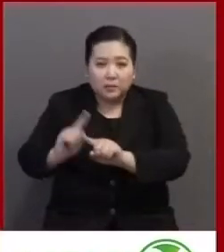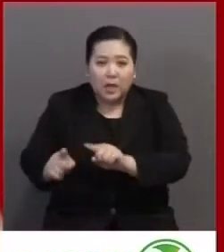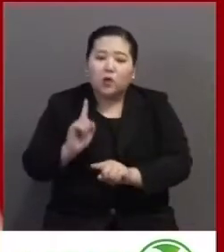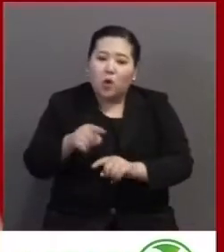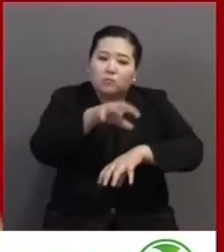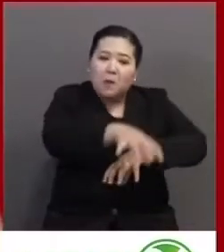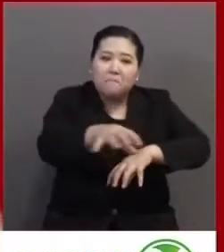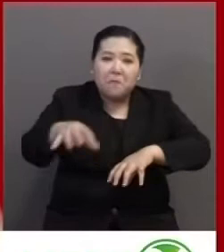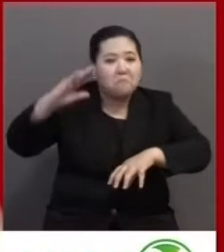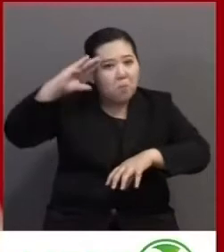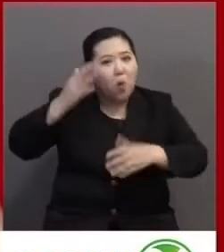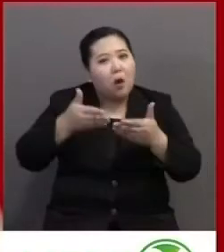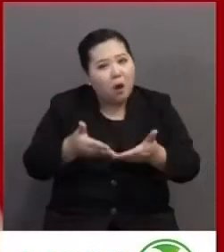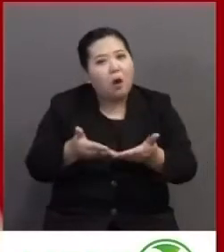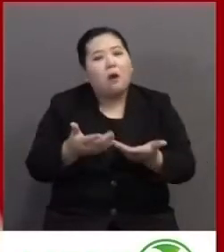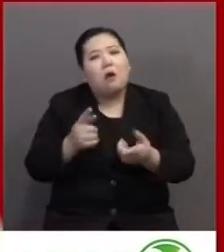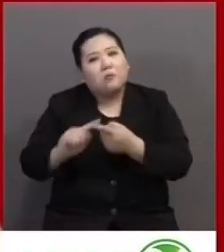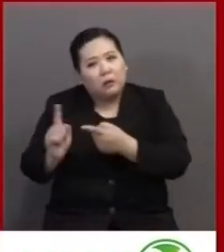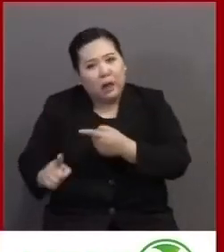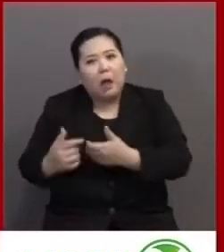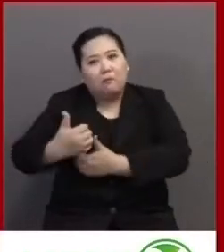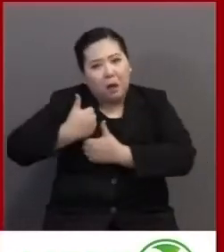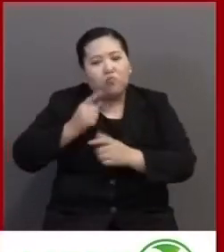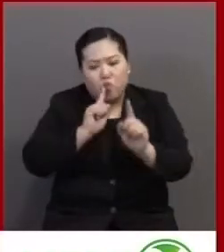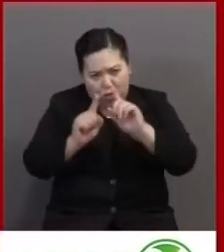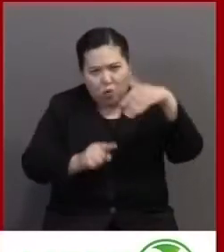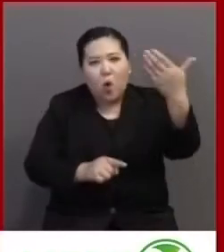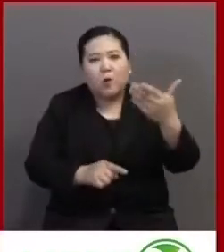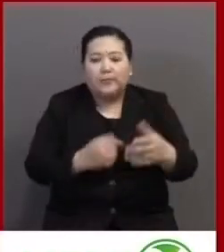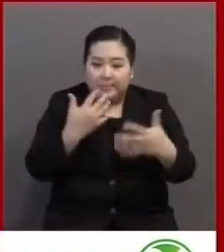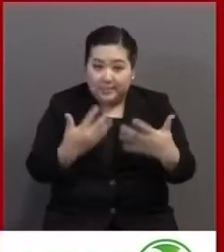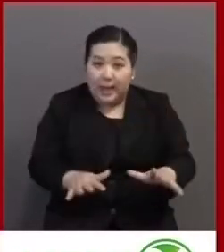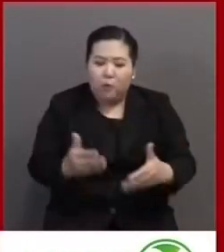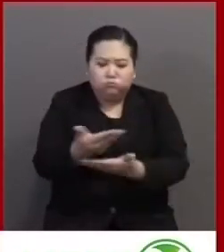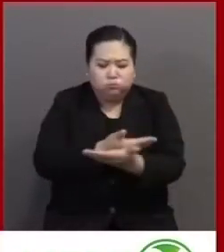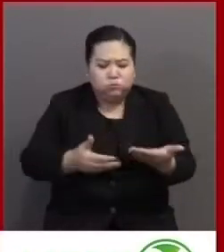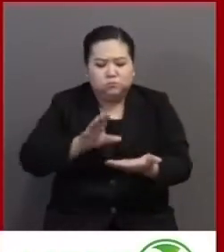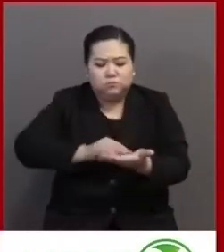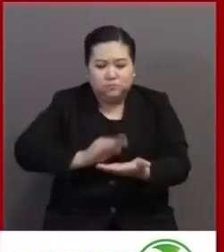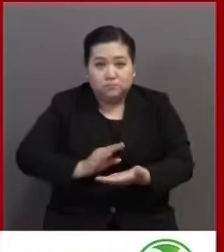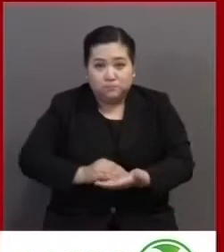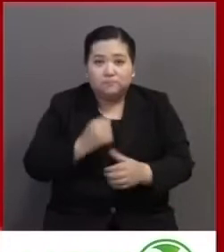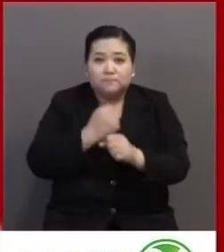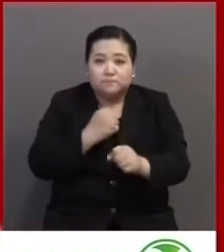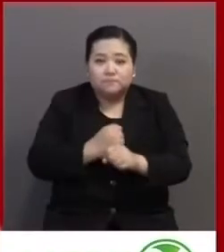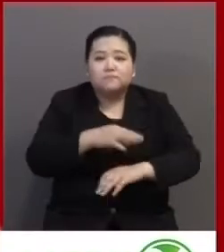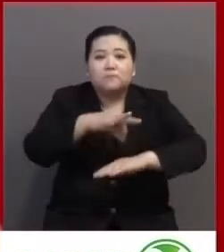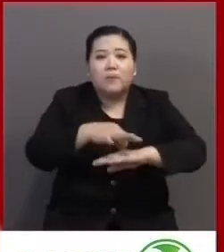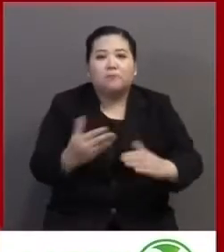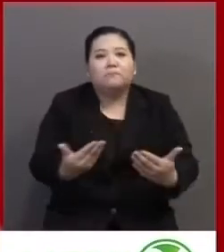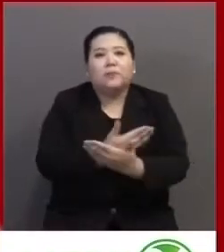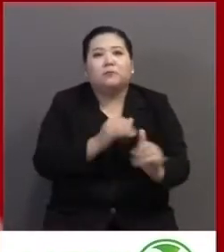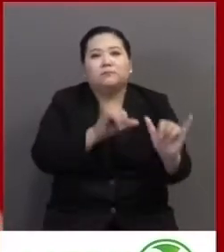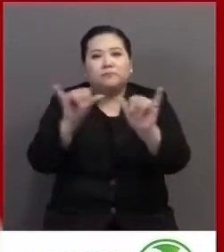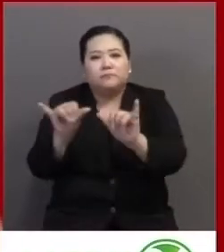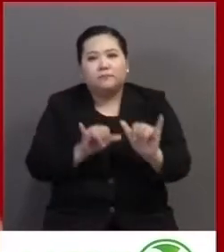าทัพแล้วก็ส่งรายชื่อขึ้นมาให้ทางคณะกรรมการแต่งตั้งโยกย้ายนายทหารชั้นนายพลก็คาดการนะครับว่าไม่น่าจะมีปัญหาเสร็จตามเว